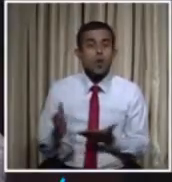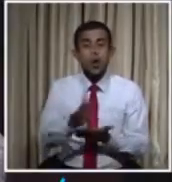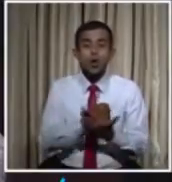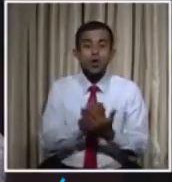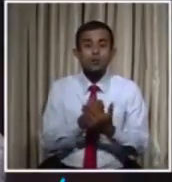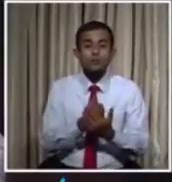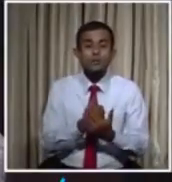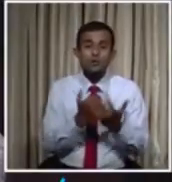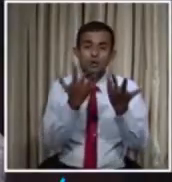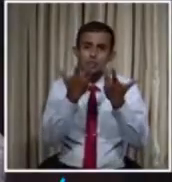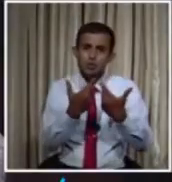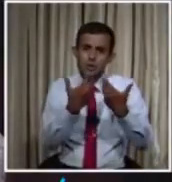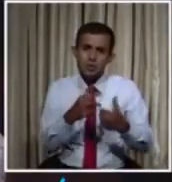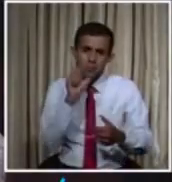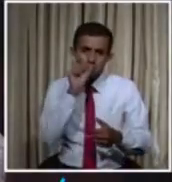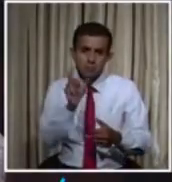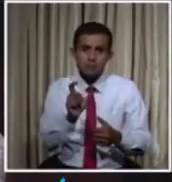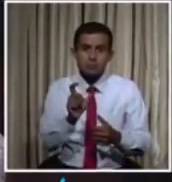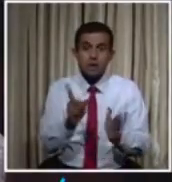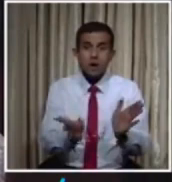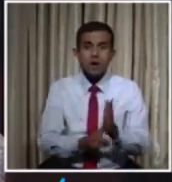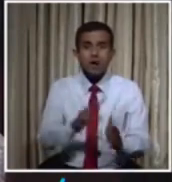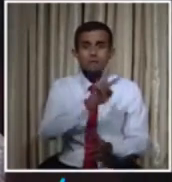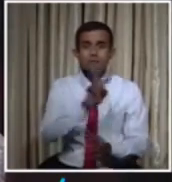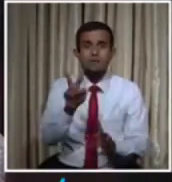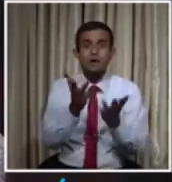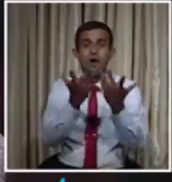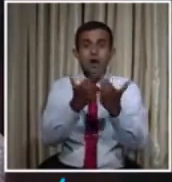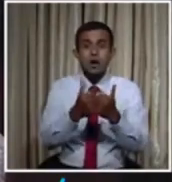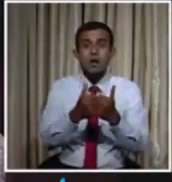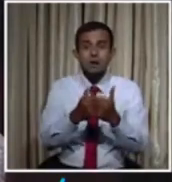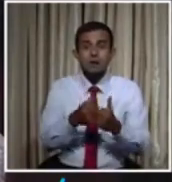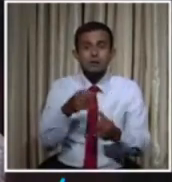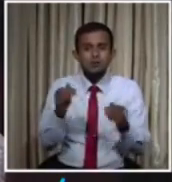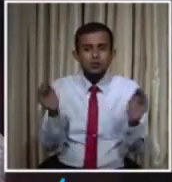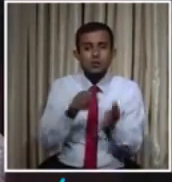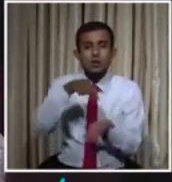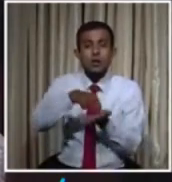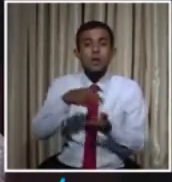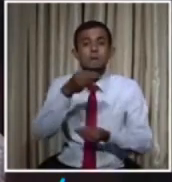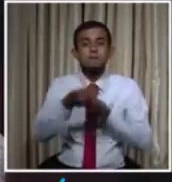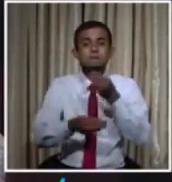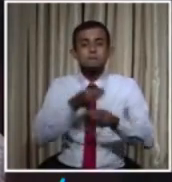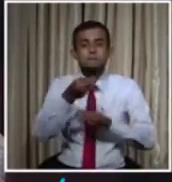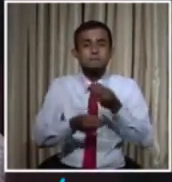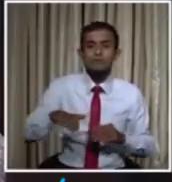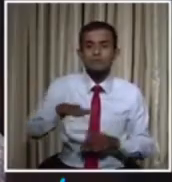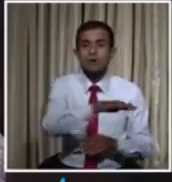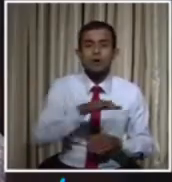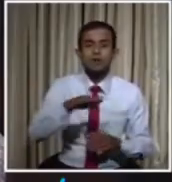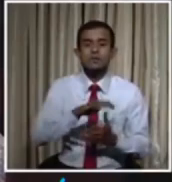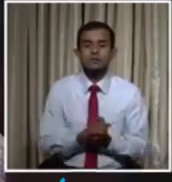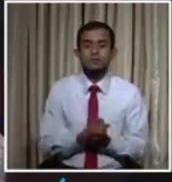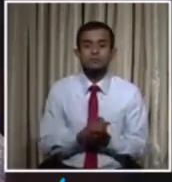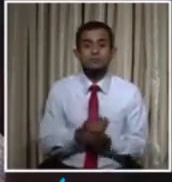මේ තියෙන දත්ත 90 ලක්ෂ 22ක පමණ ප්‍රමාණයක් මේ කුඩා හා මධ්‍ය පරිමාණයේ කර්මාන්තවල නියැලෙනවා.